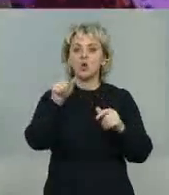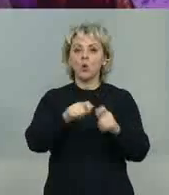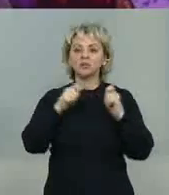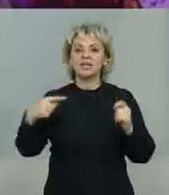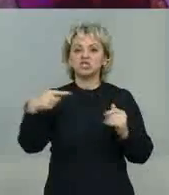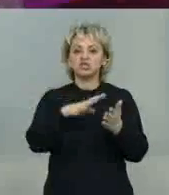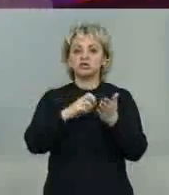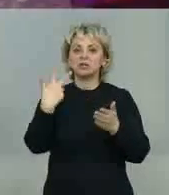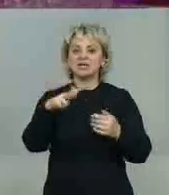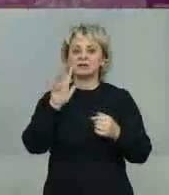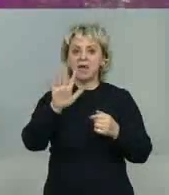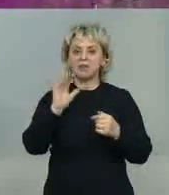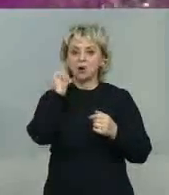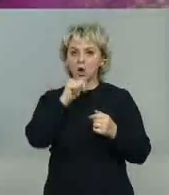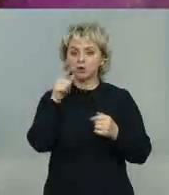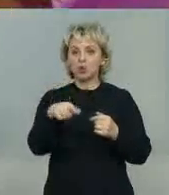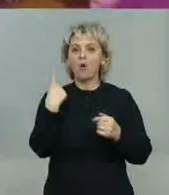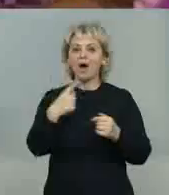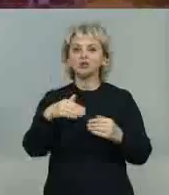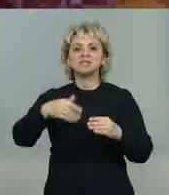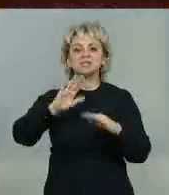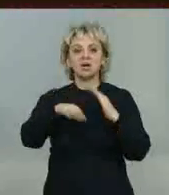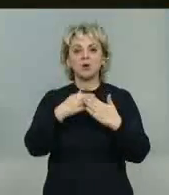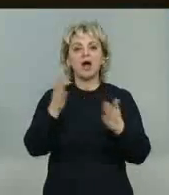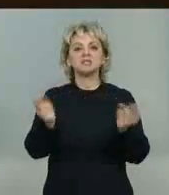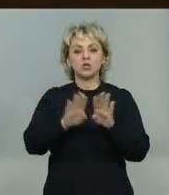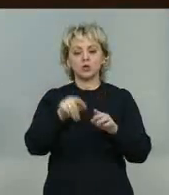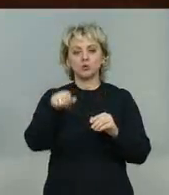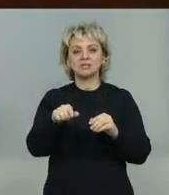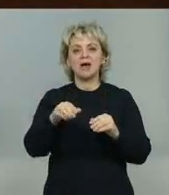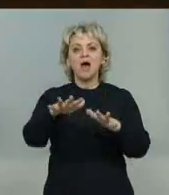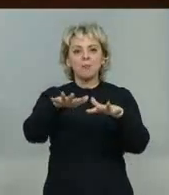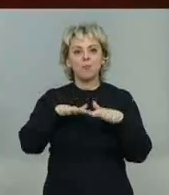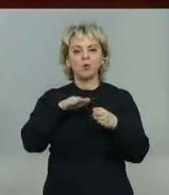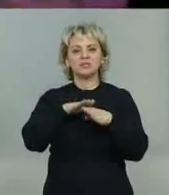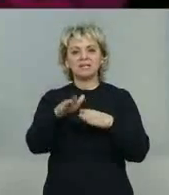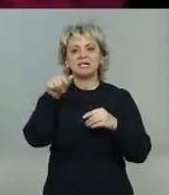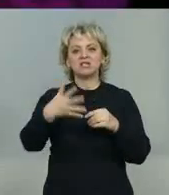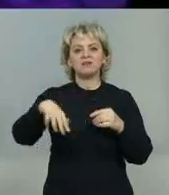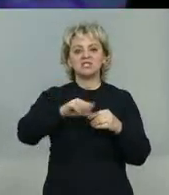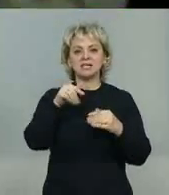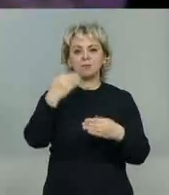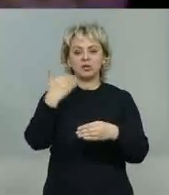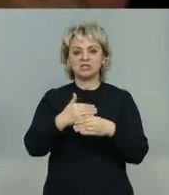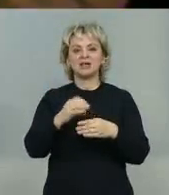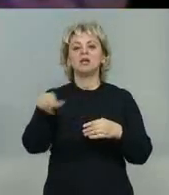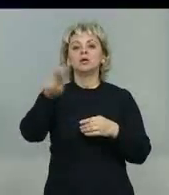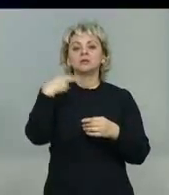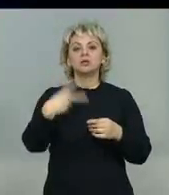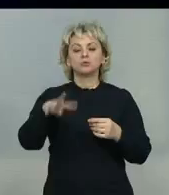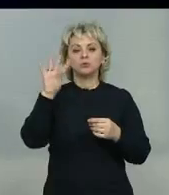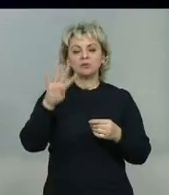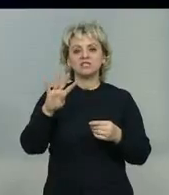открыт в 1935 году. И одно с тех пор остается неизменным. Аншлаги практически на всех представлениях. Иван Полихин,